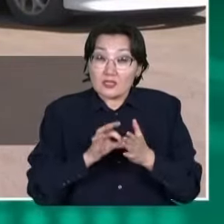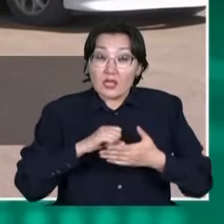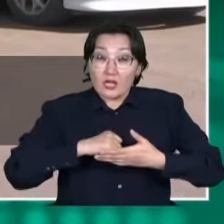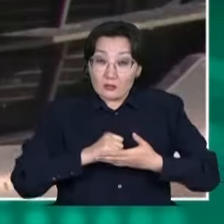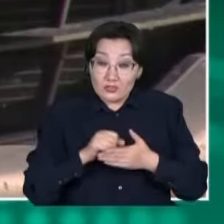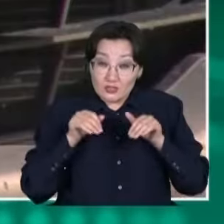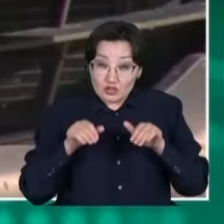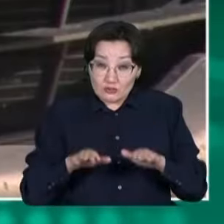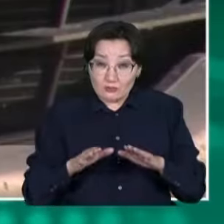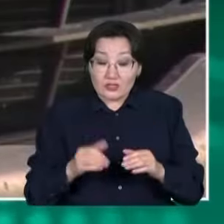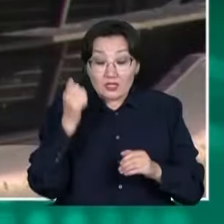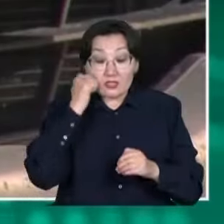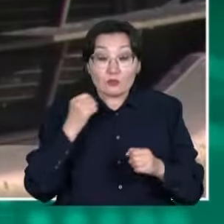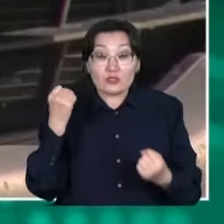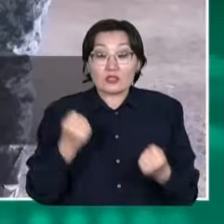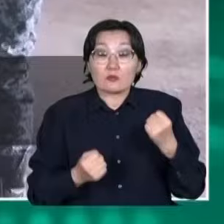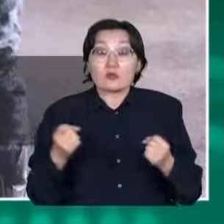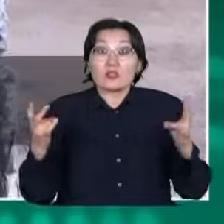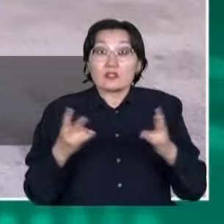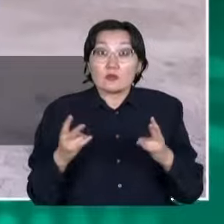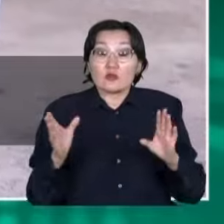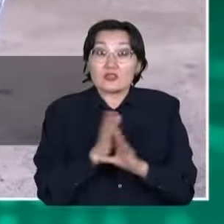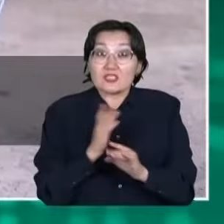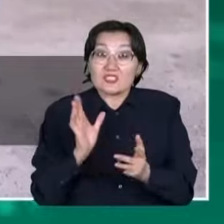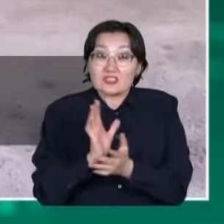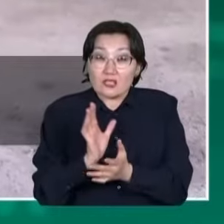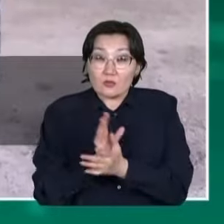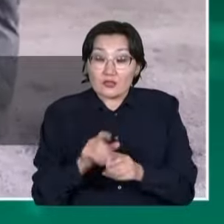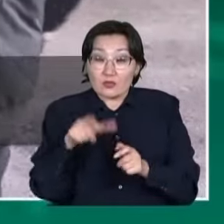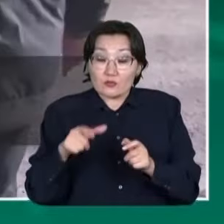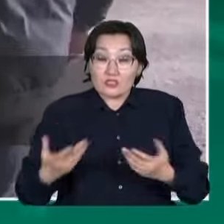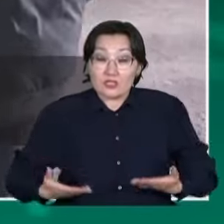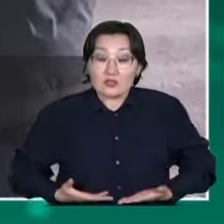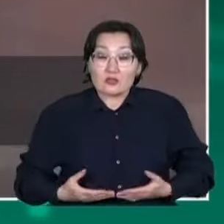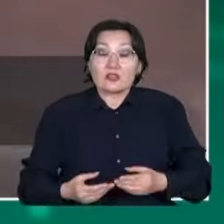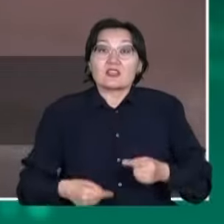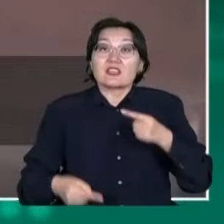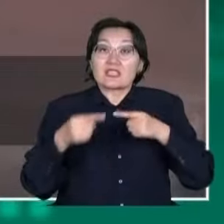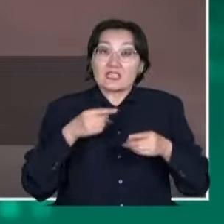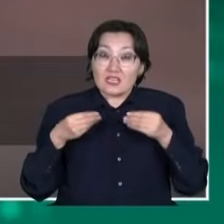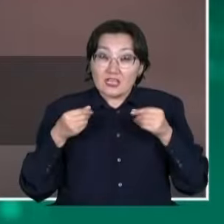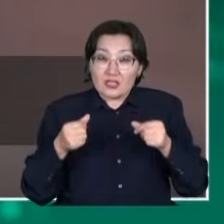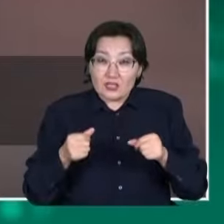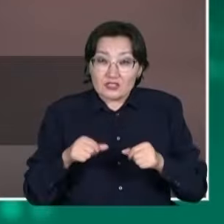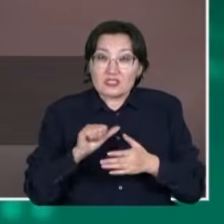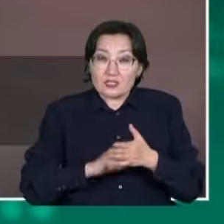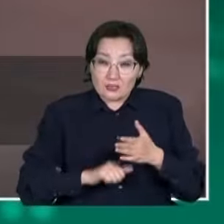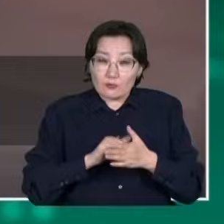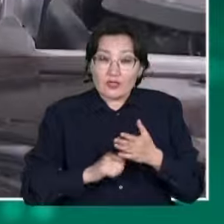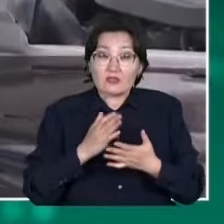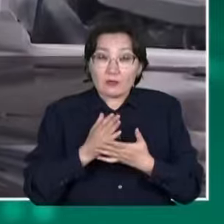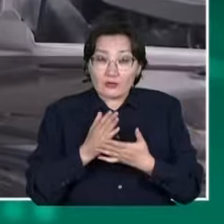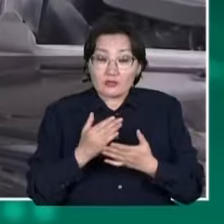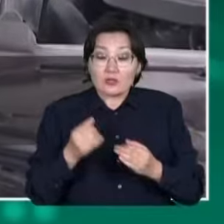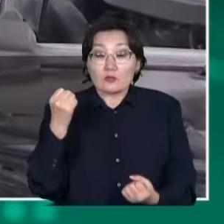айтады. Сондай-ақ ескі машиналардың тиісінше ауаны ластау мен адам өміріне кері әсер ету себептері де ескерілген. Айта